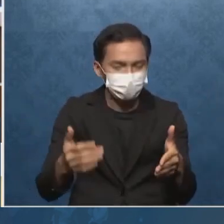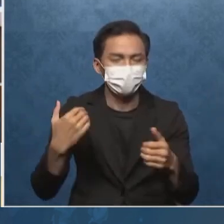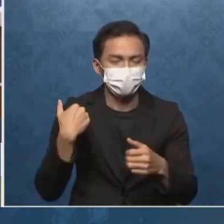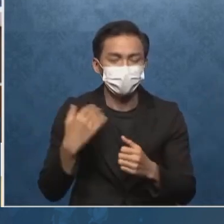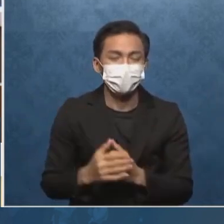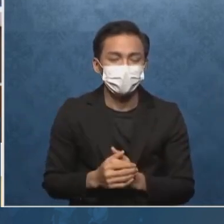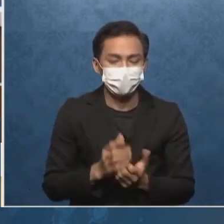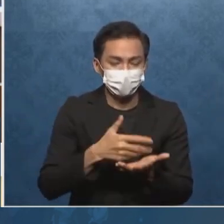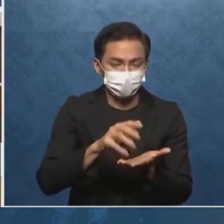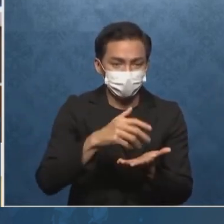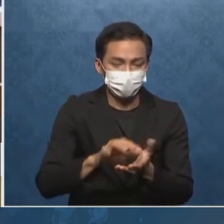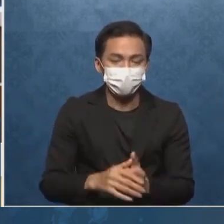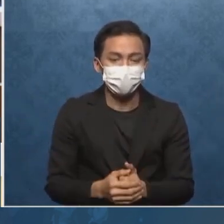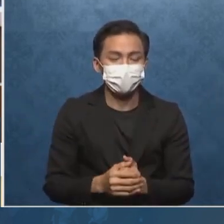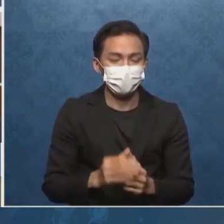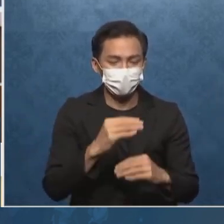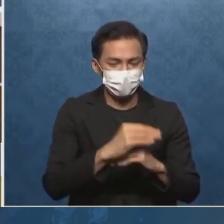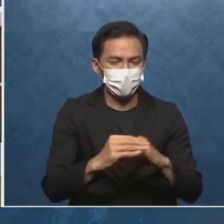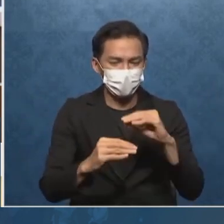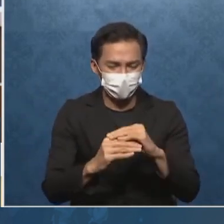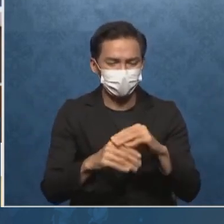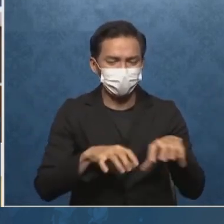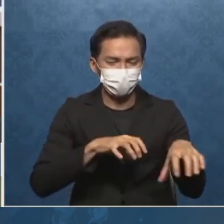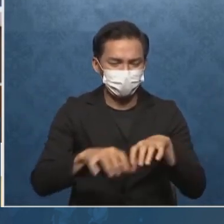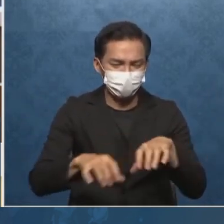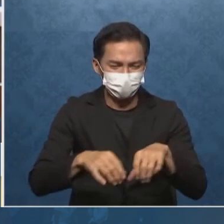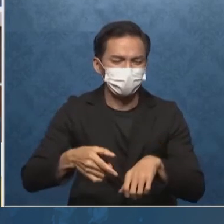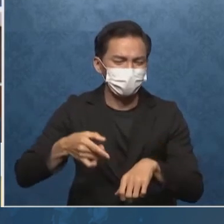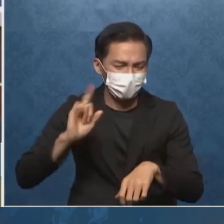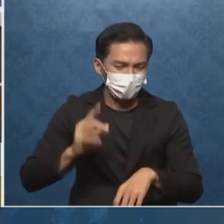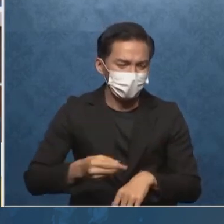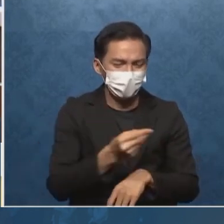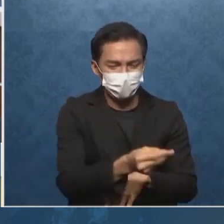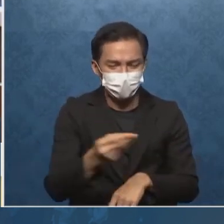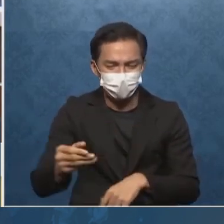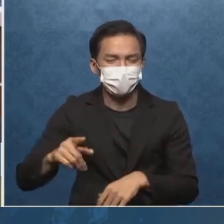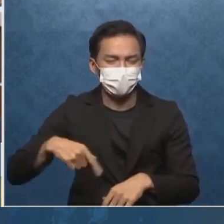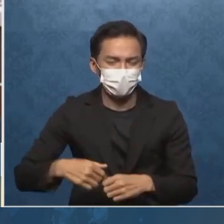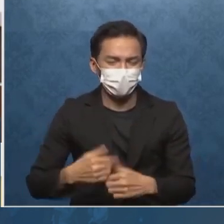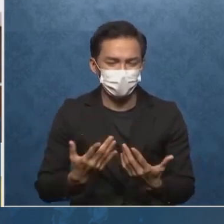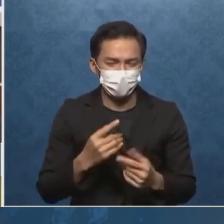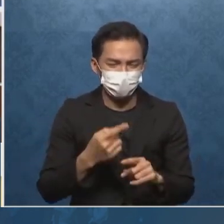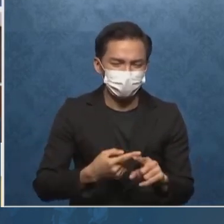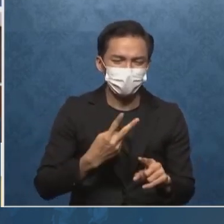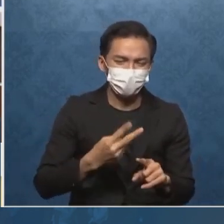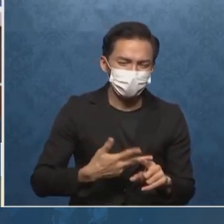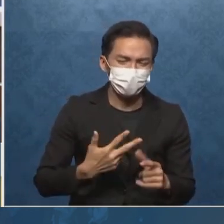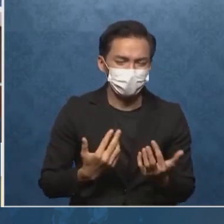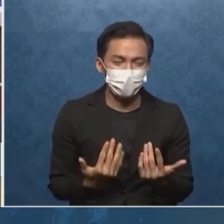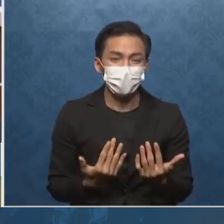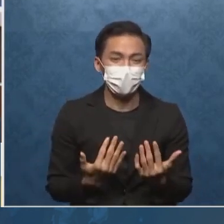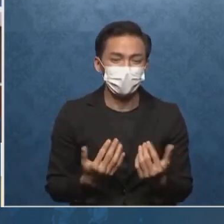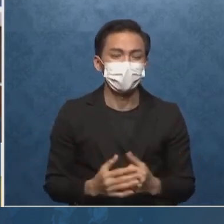2โครงการได้รับการจัดสรรงบประมาณล่าช้ารัฐบาลไปทำอะไรอยู่นะครับต้องดีเลยโครงการไปถึง 2-3เดือนนะครับ